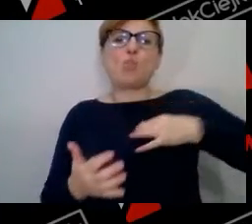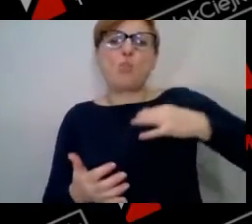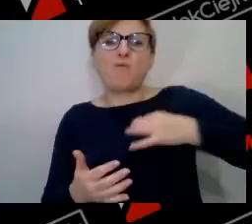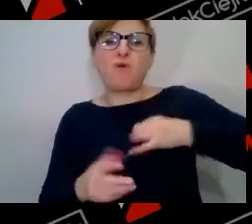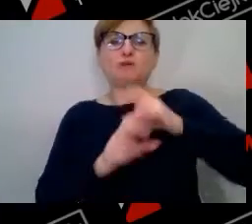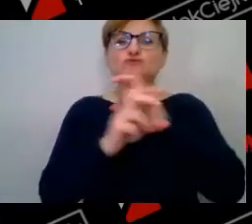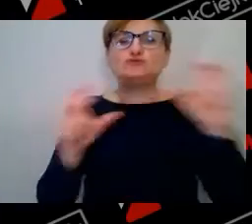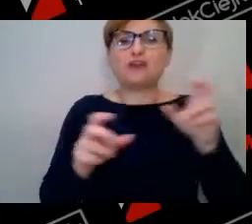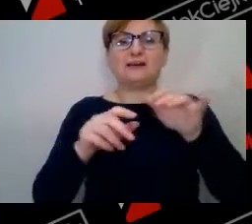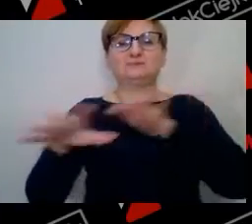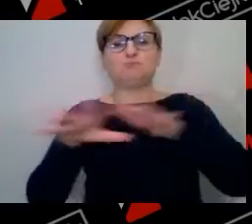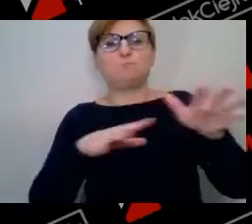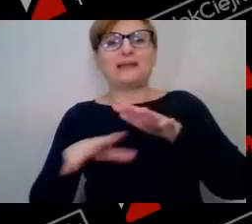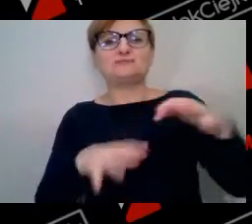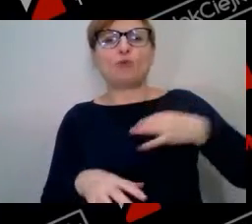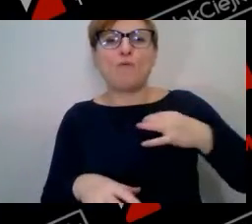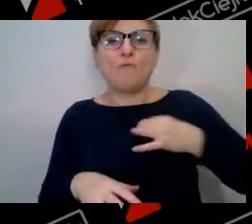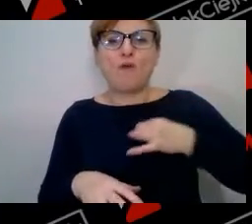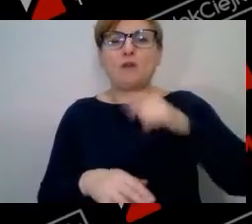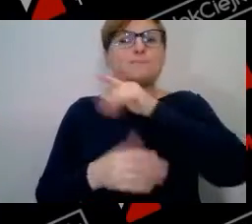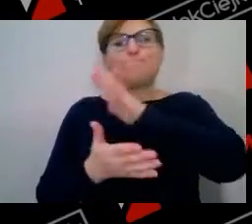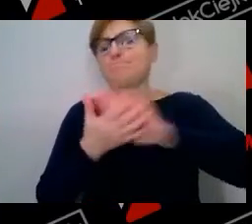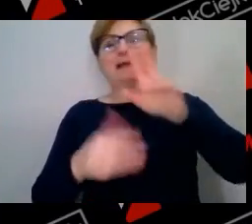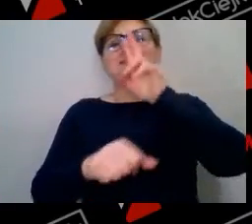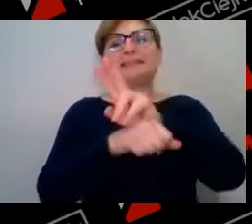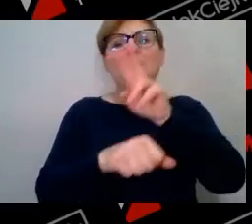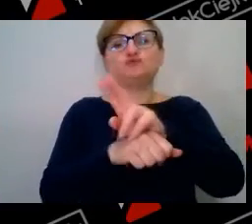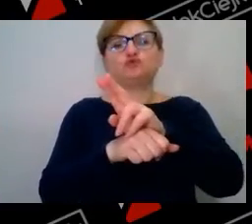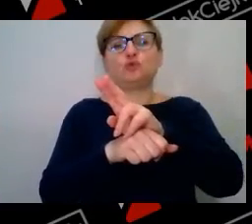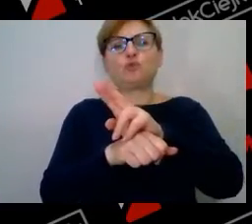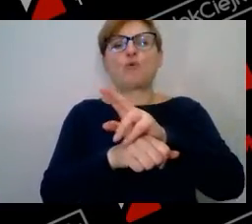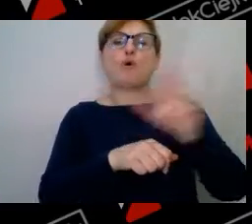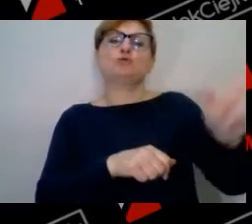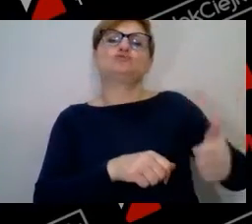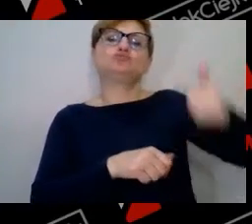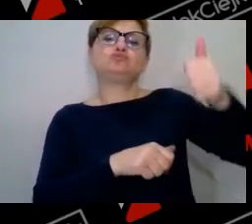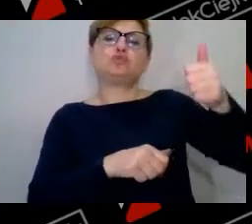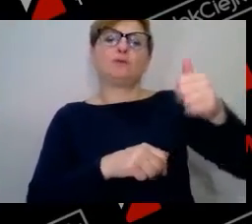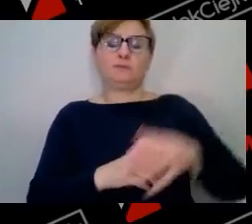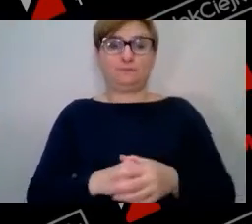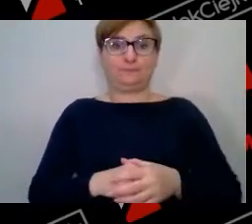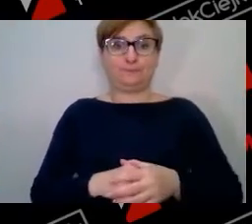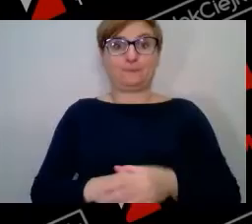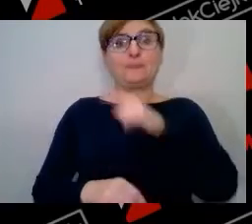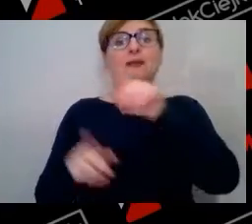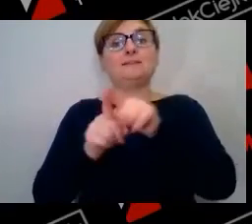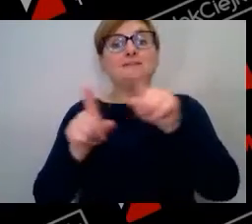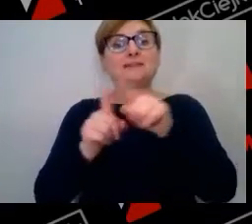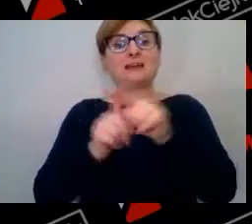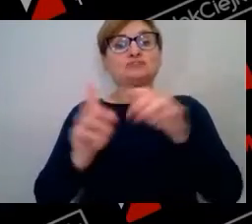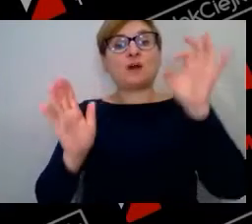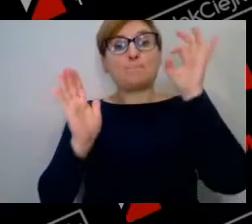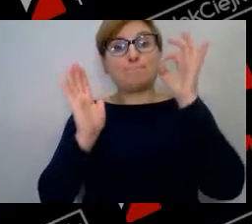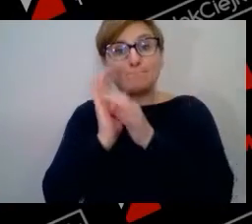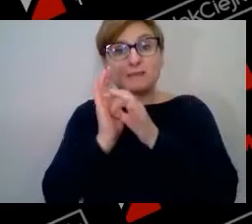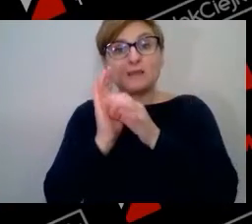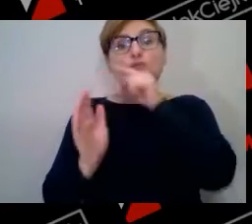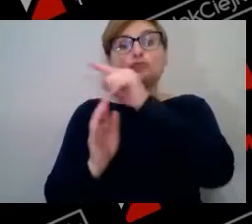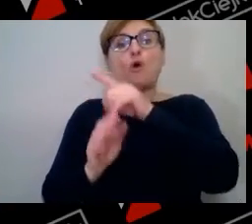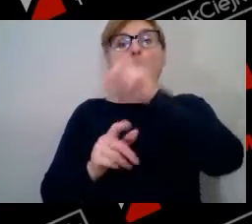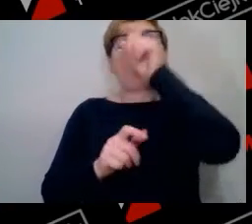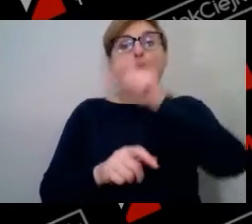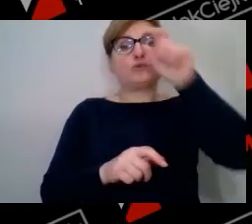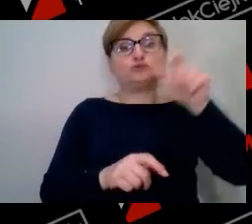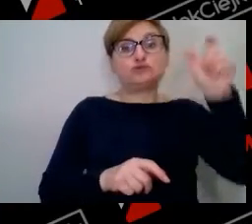dowolnym miejscu pracy i bez nadzoru przełożonego. Kolejny nasz postulat przedstawiamy w imieniu osób młodych. Koniec z darmowymi